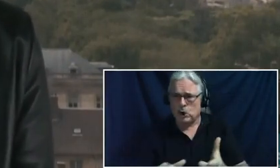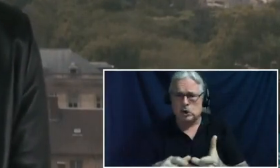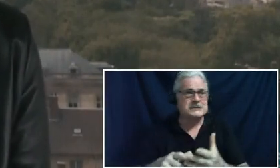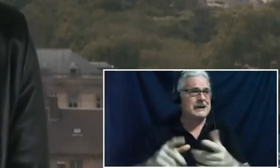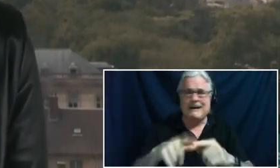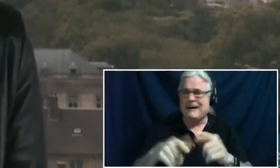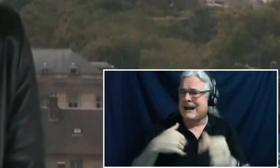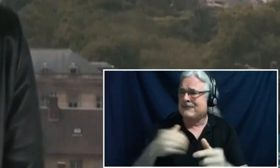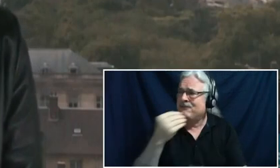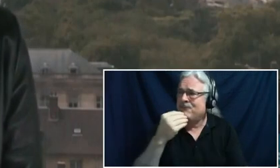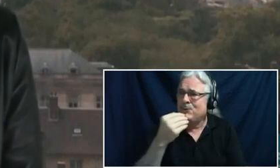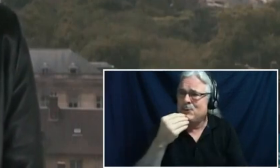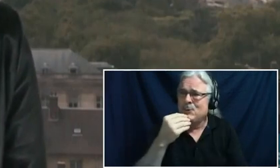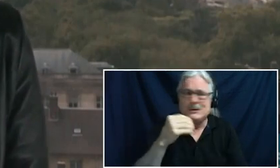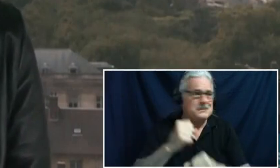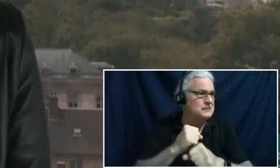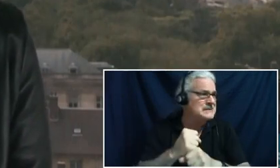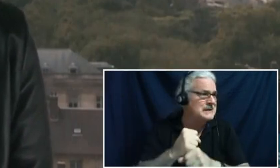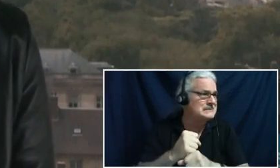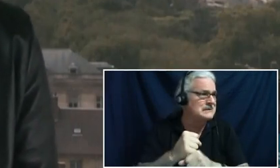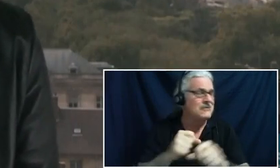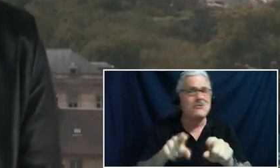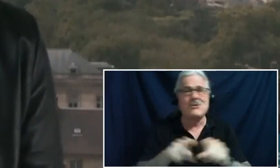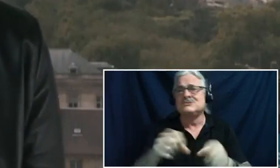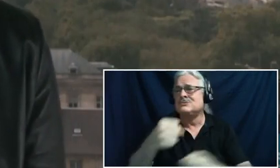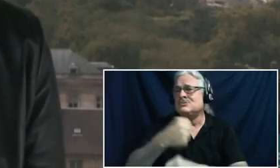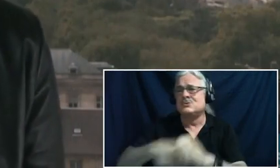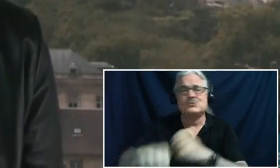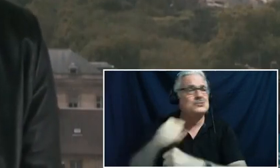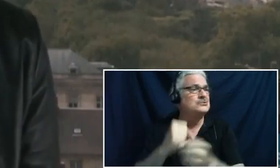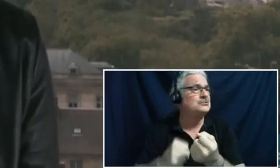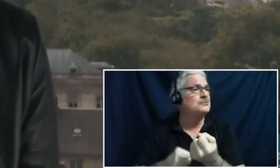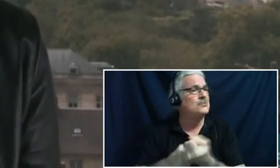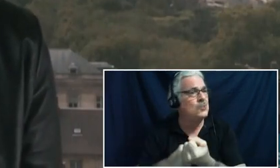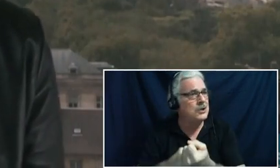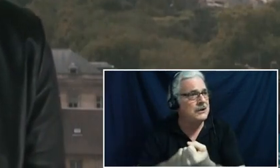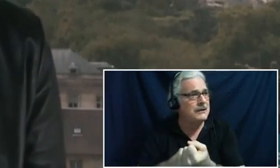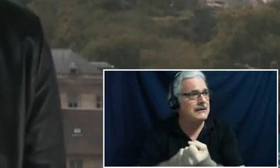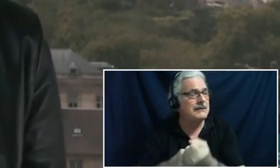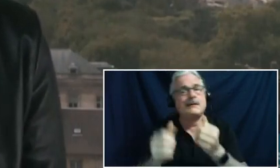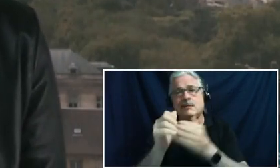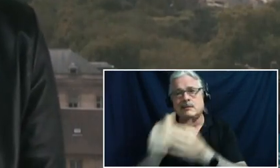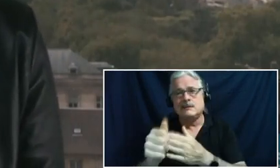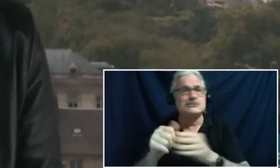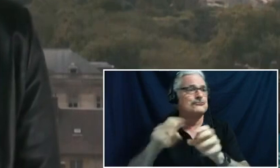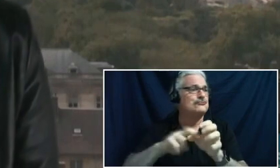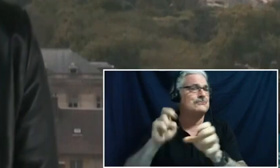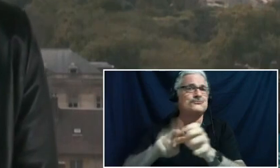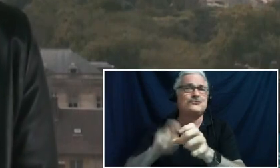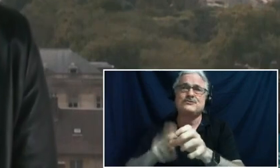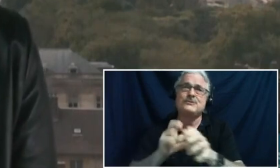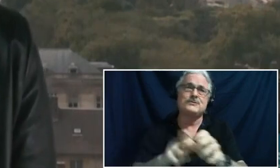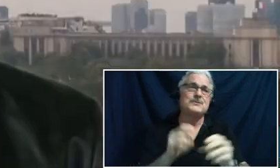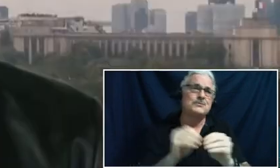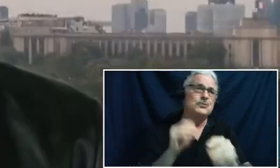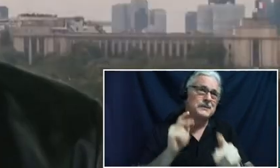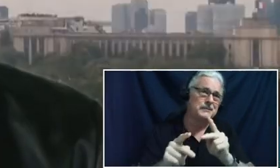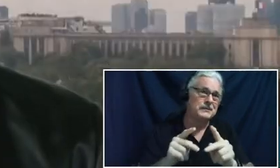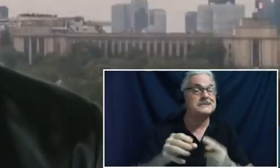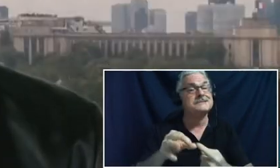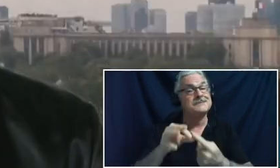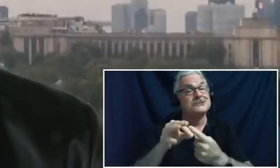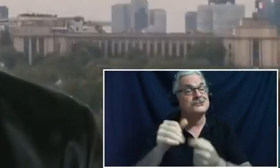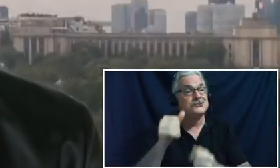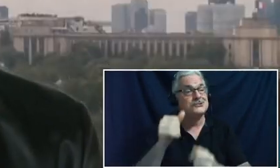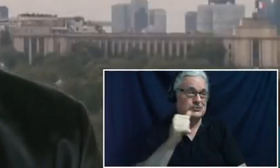de repas abordables, protection et soutien social, ce qui pourrait aboutir à davantage d'échecs scolaires, en particulier